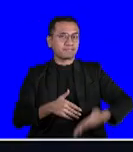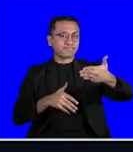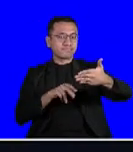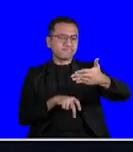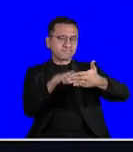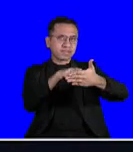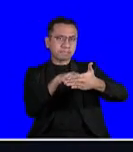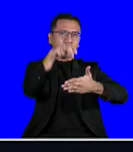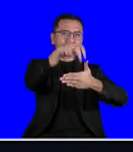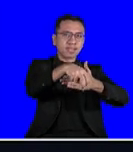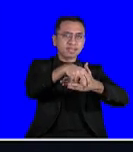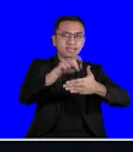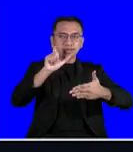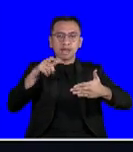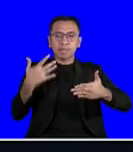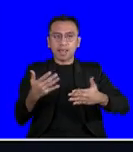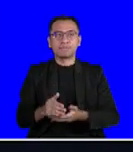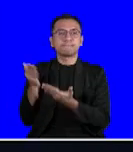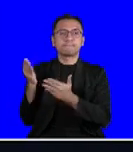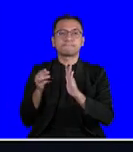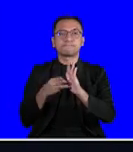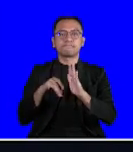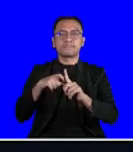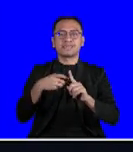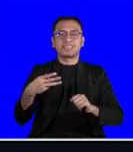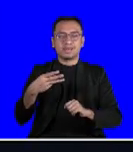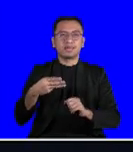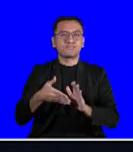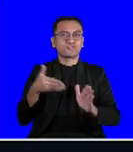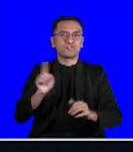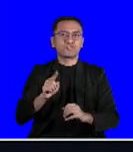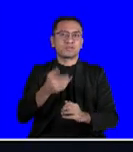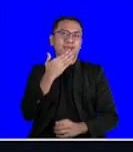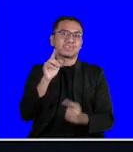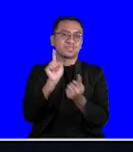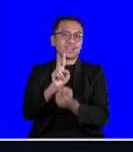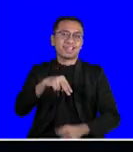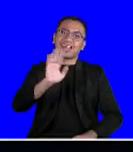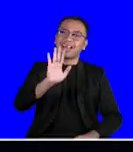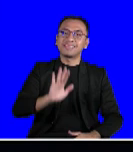melewatinya. Saya Mieke, pamit. Terima kasih dan sampai jumpa.